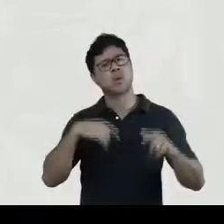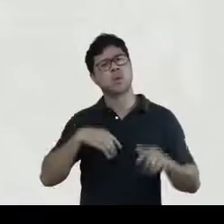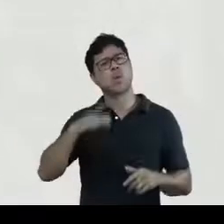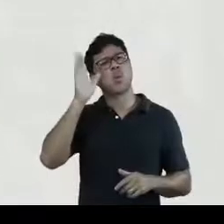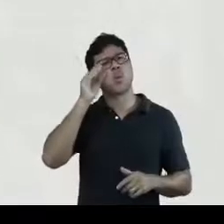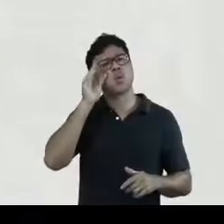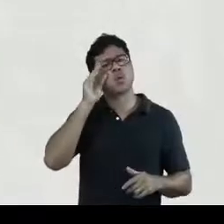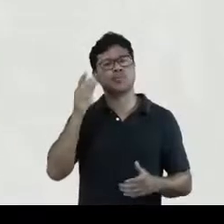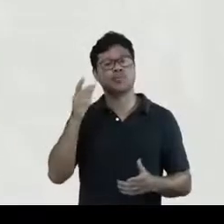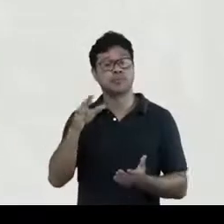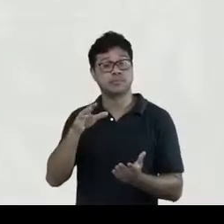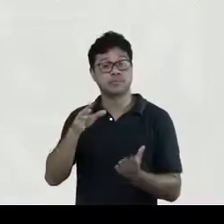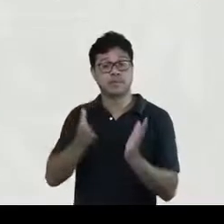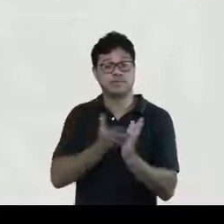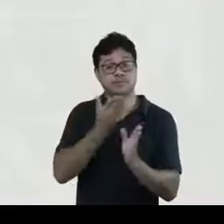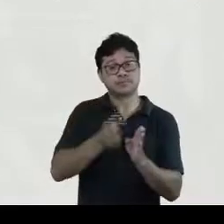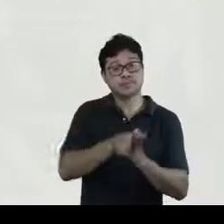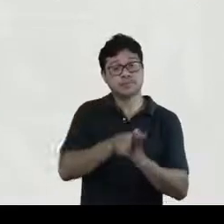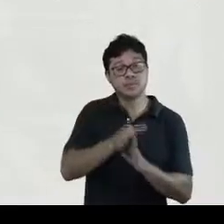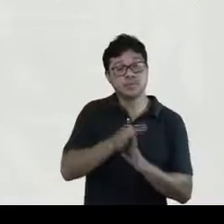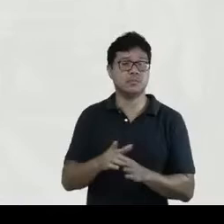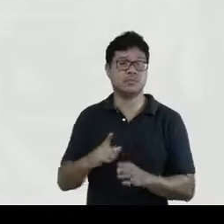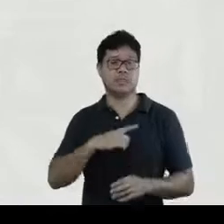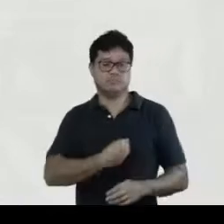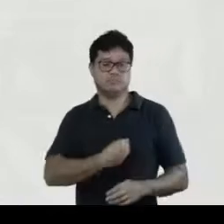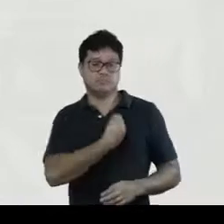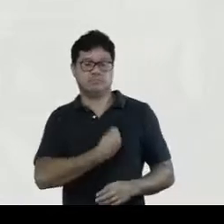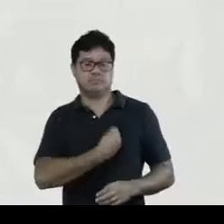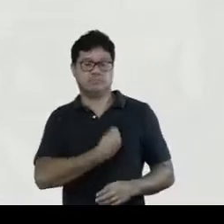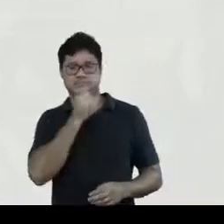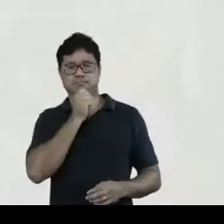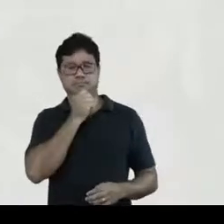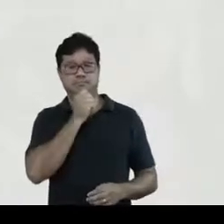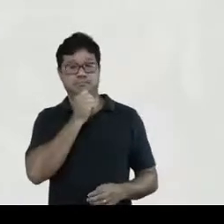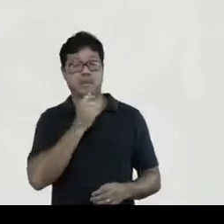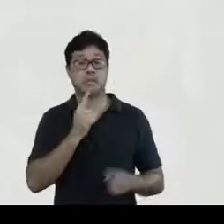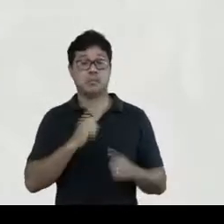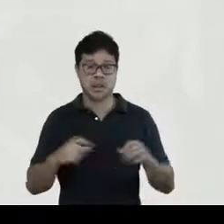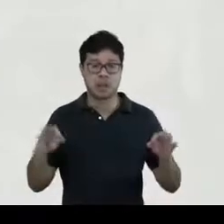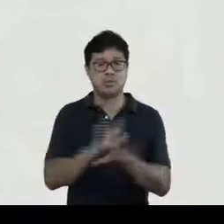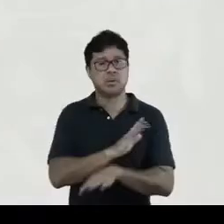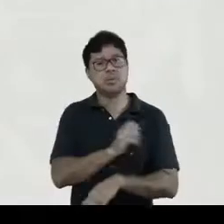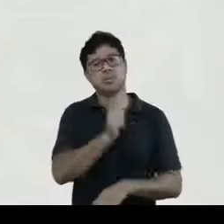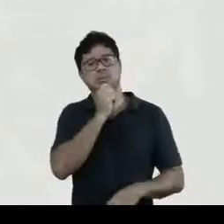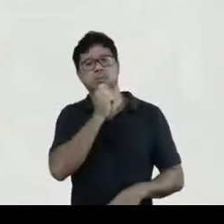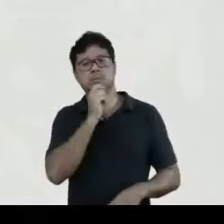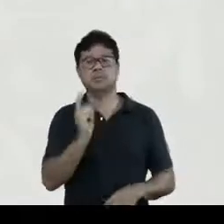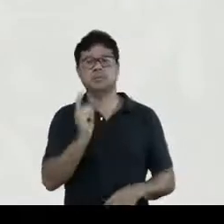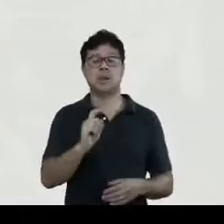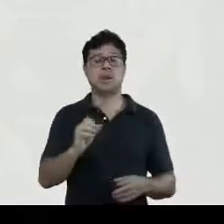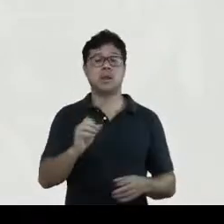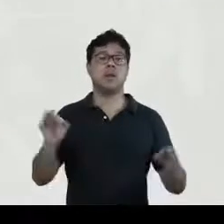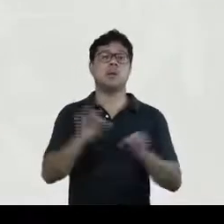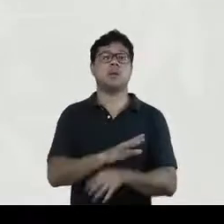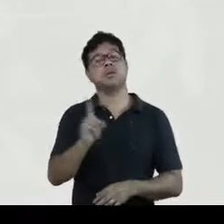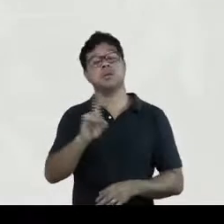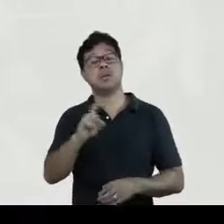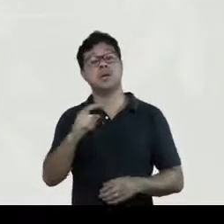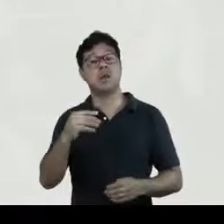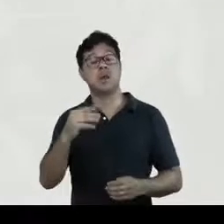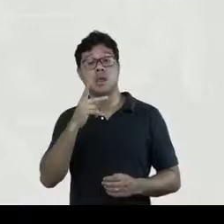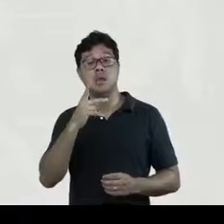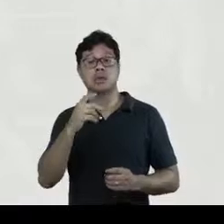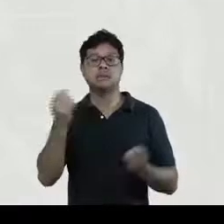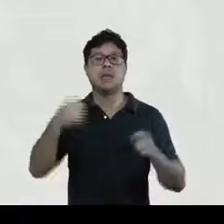entwickelt wir sind nicht fertig da gibt es kein Handbuch Wissen das ich Ihnen auf diesem Weg vermitteln könnte aber einer der